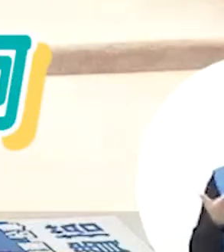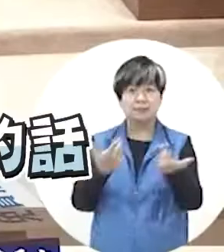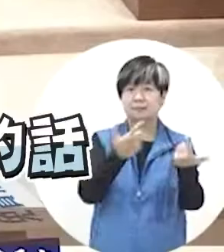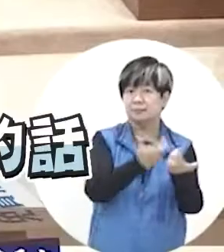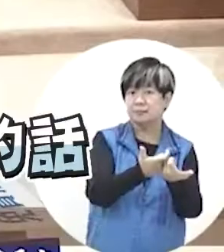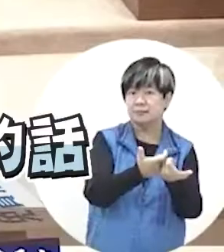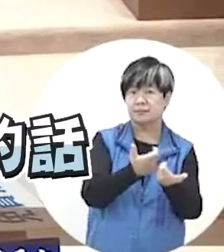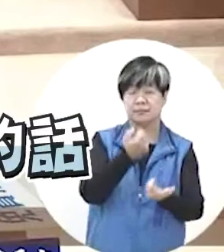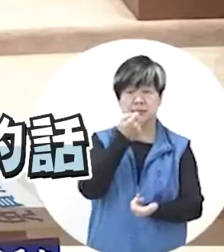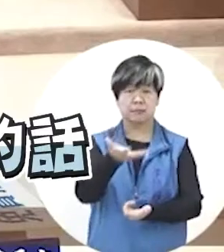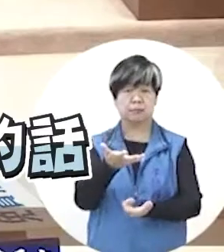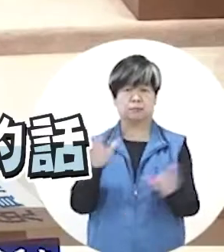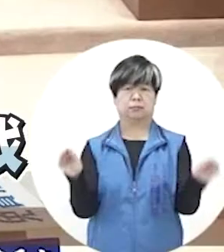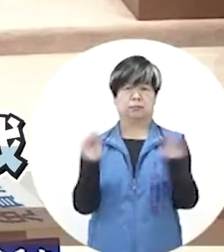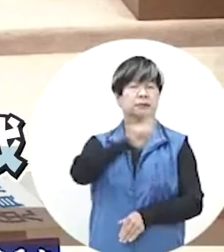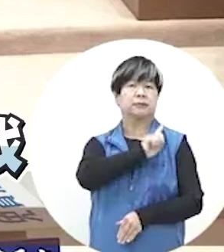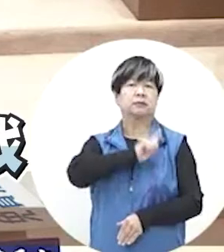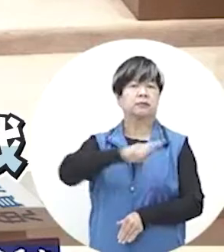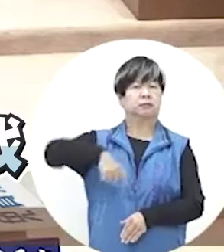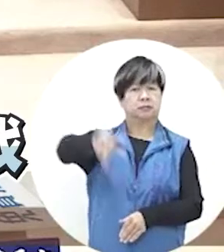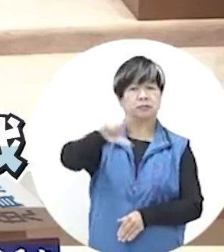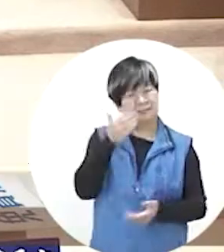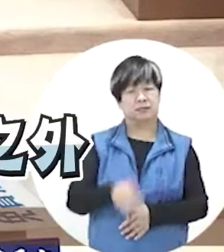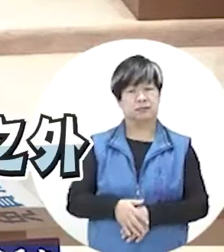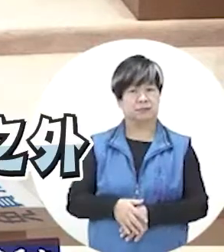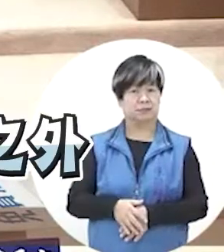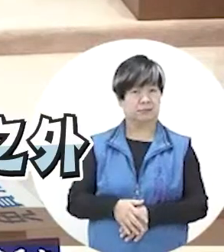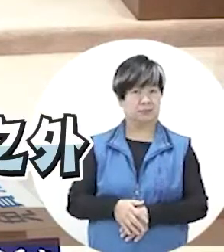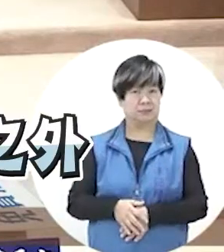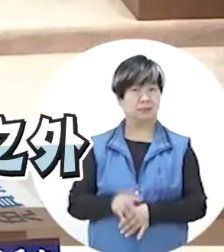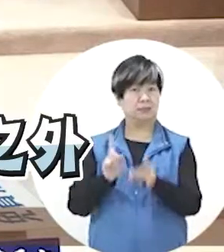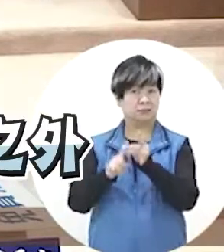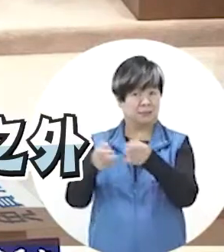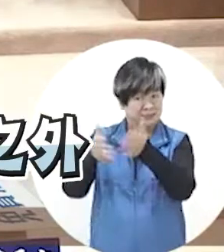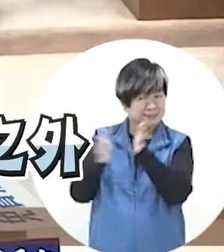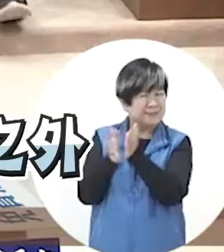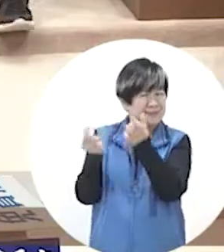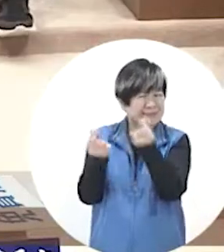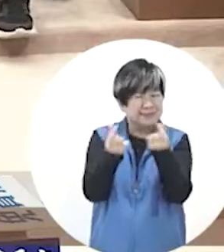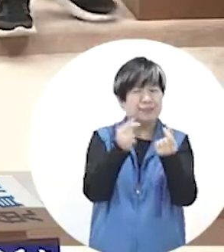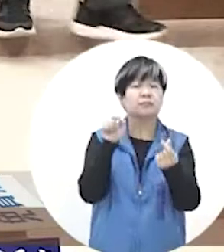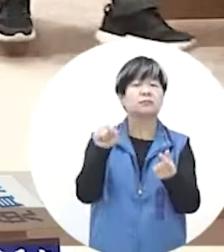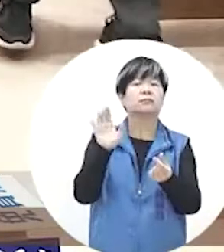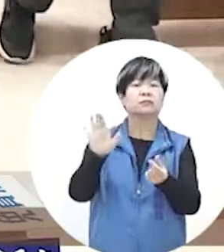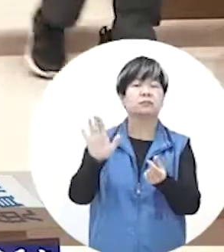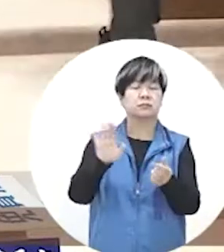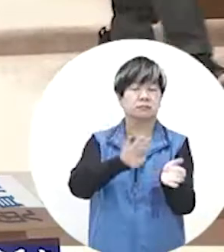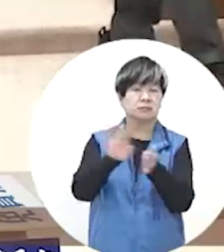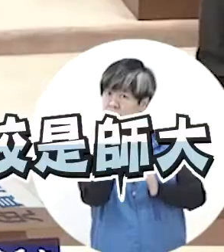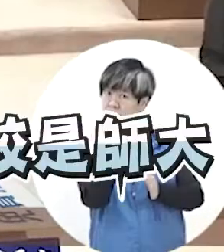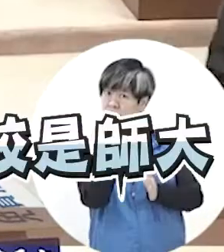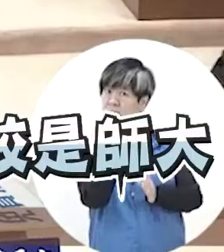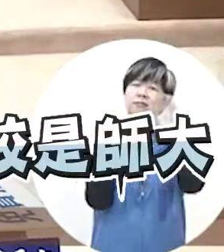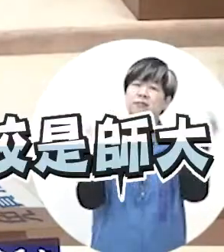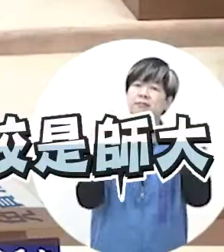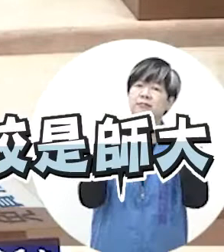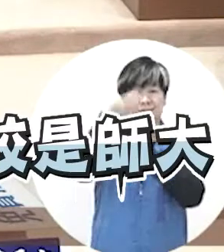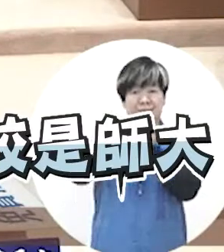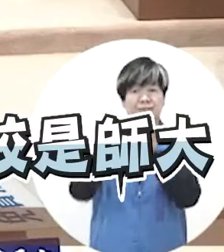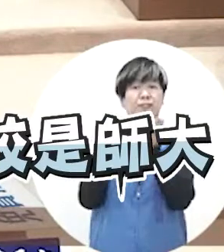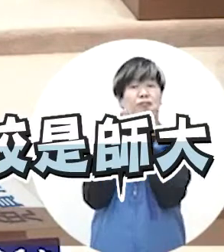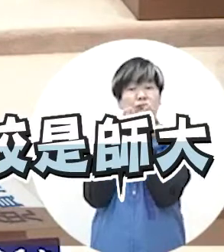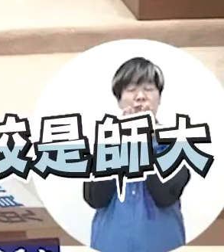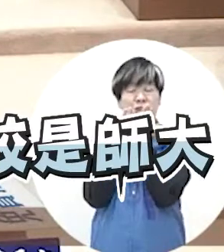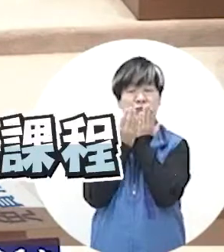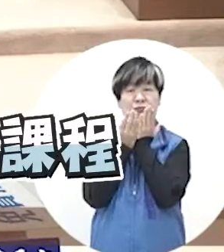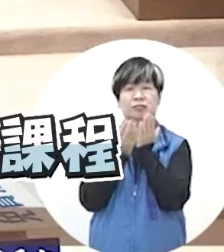媒合啊，因为你叫他自己去找的话，他也不知道去哪里找。除了慈济类似的单位之外，学校也是一个很棒的组织。比如说像我博士班的学